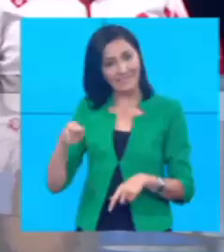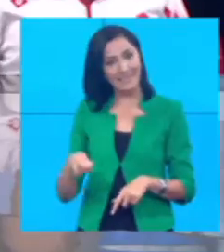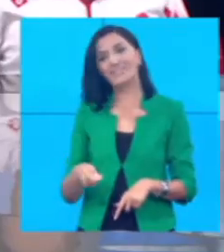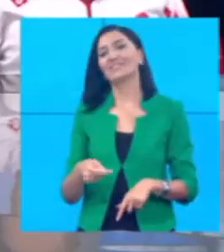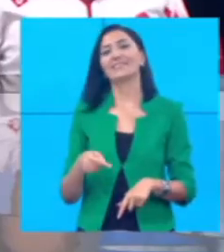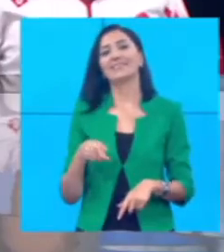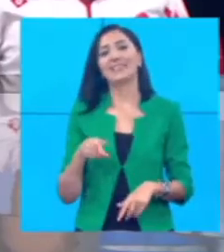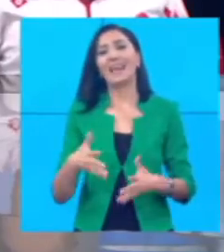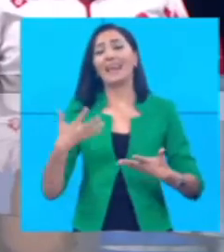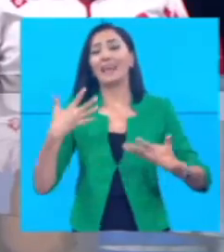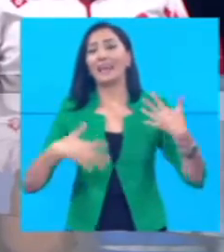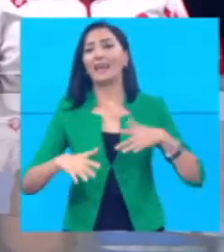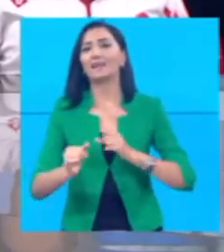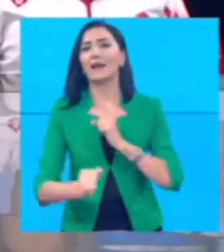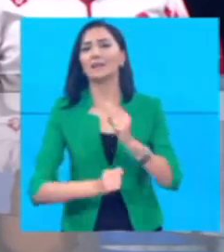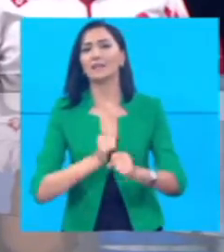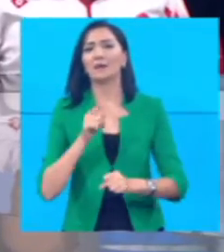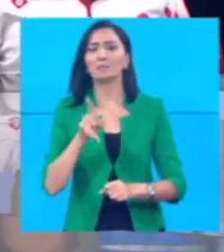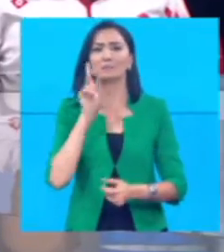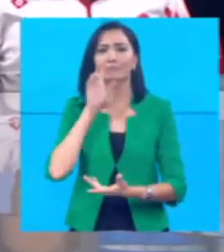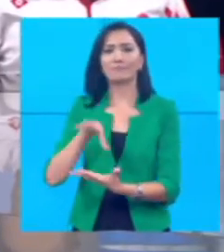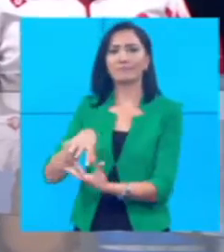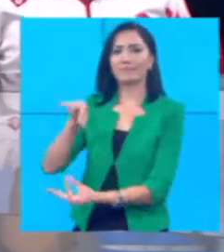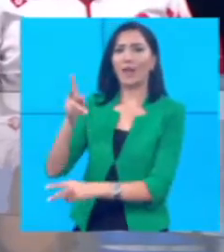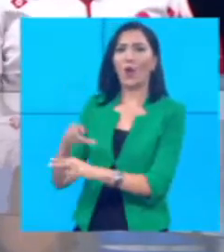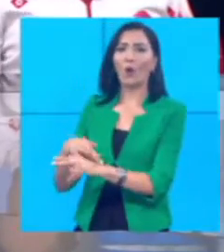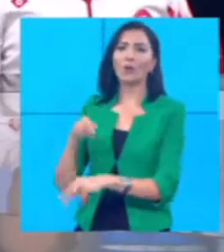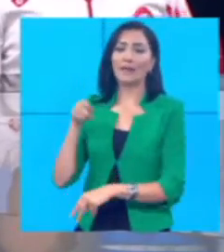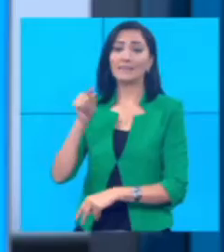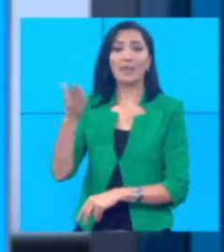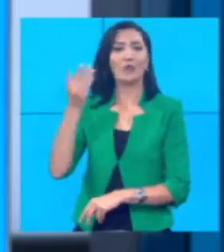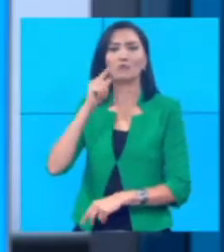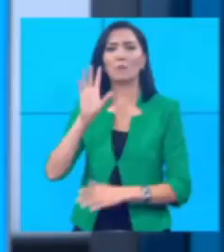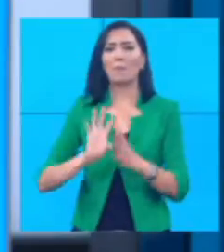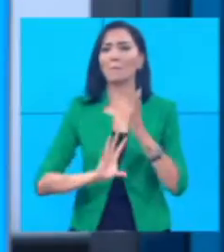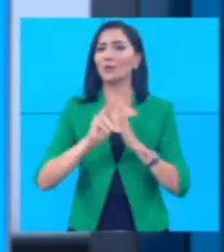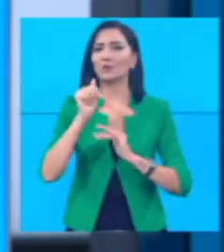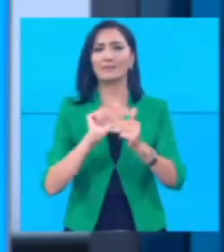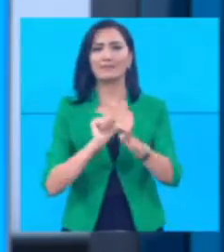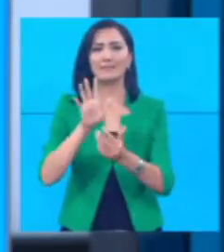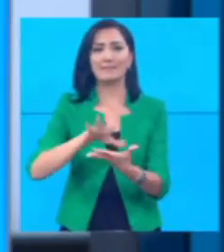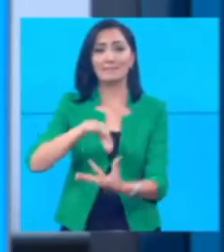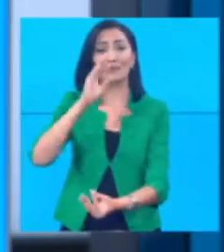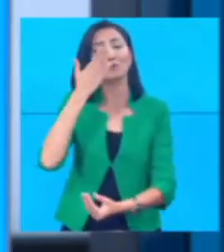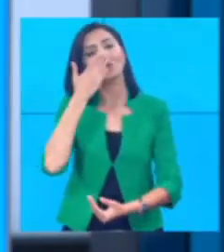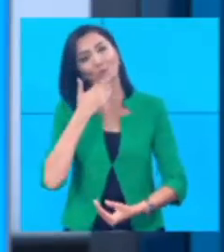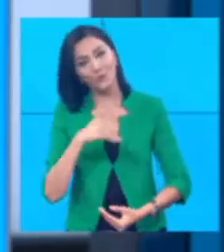gerçekten engelli atletizminde bir rol modelsin. Aynen. Senden önce bu kadar başarılı bir sporcumuz